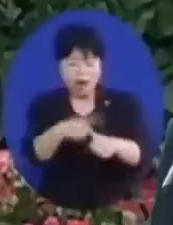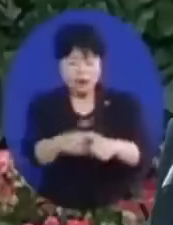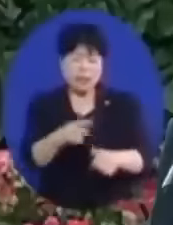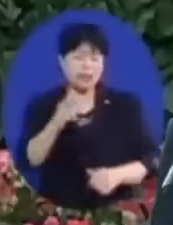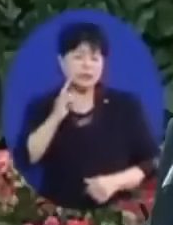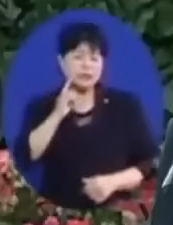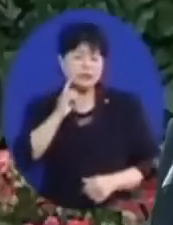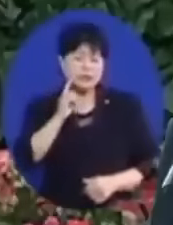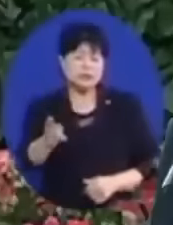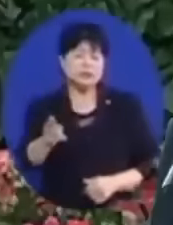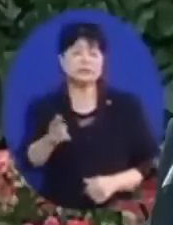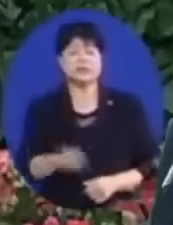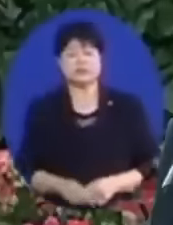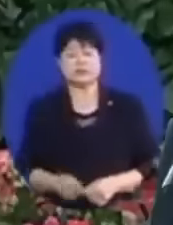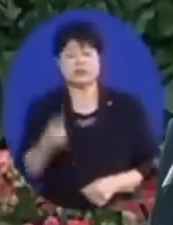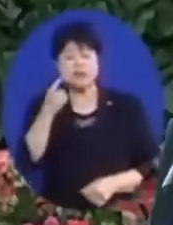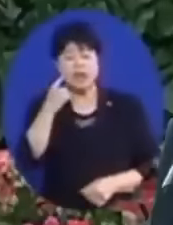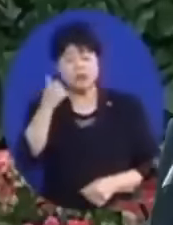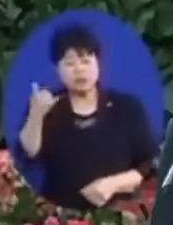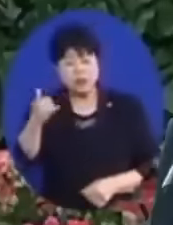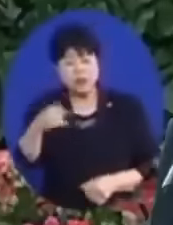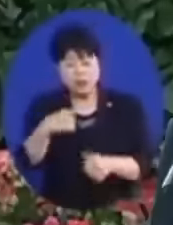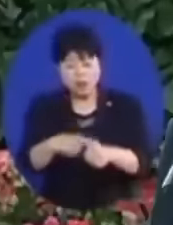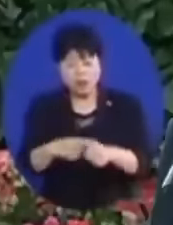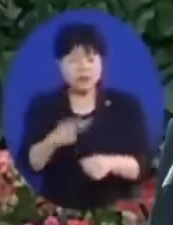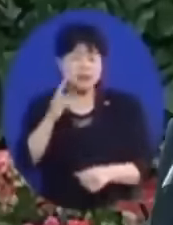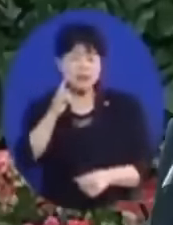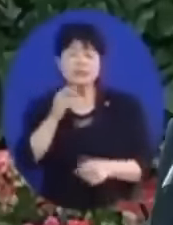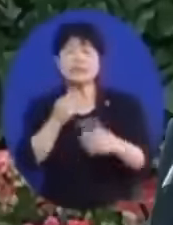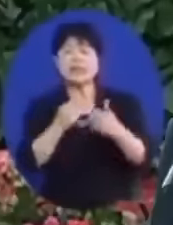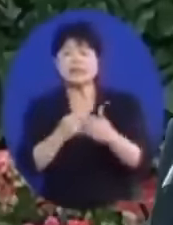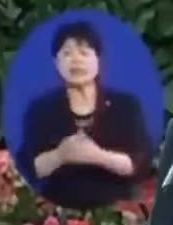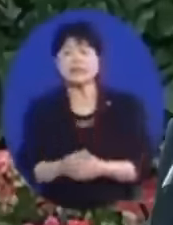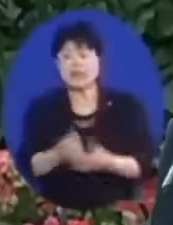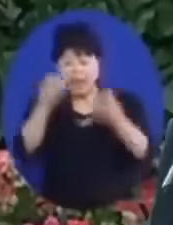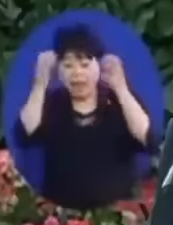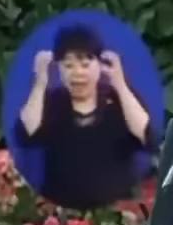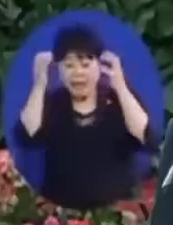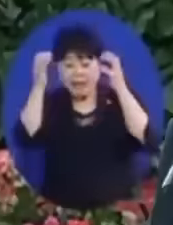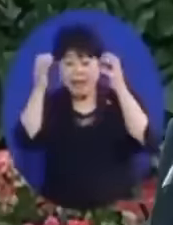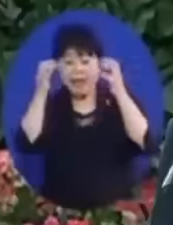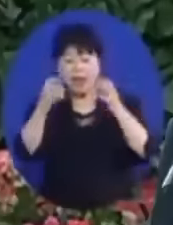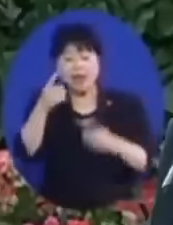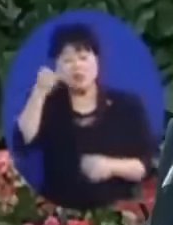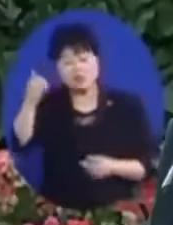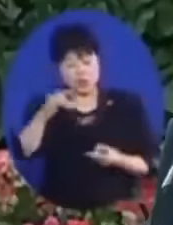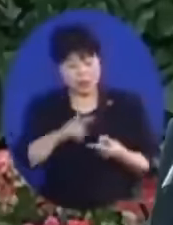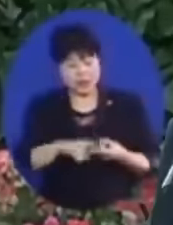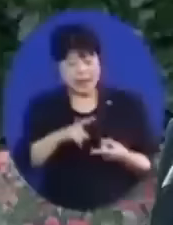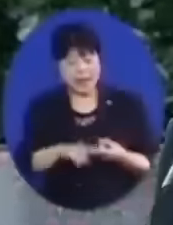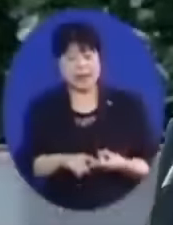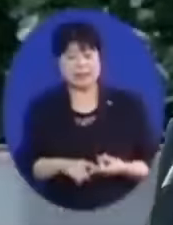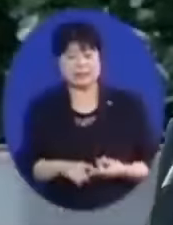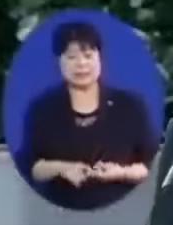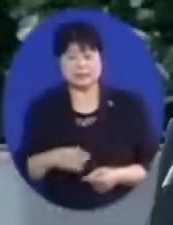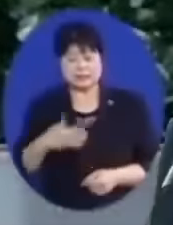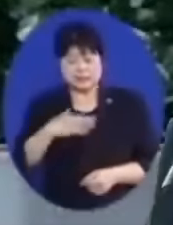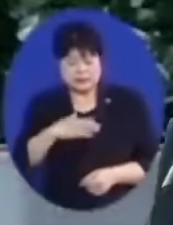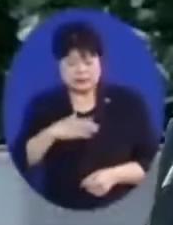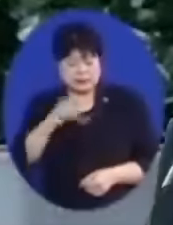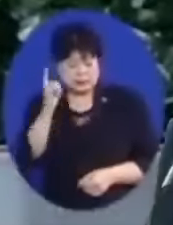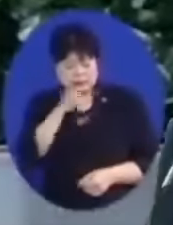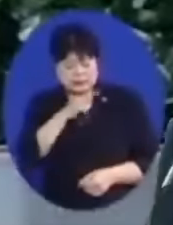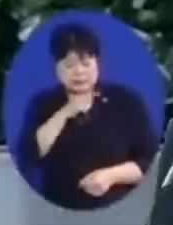주었습니다. 그 양부모의 학대와 고통이 심할수록 이 어린아이는 자기 부모에 대해서 깊은 감정을